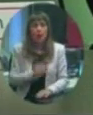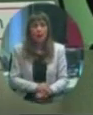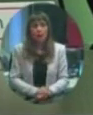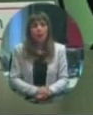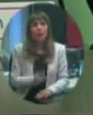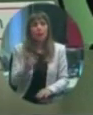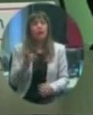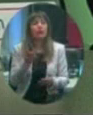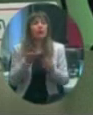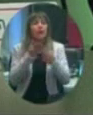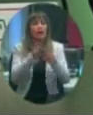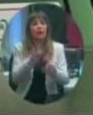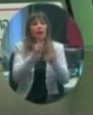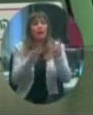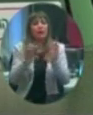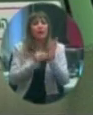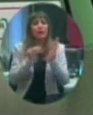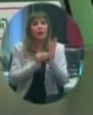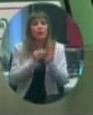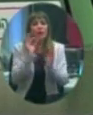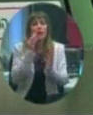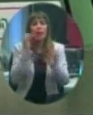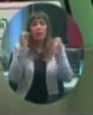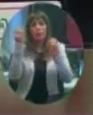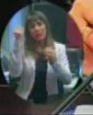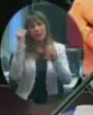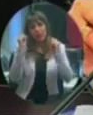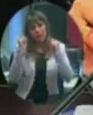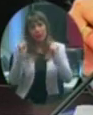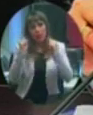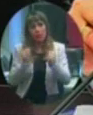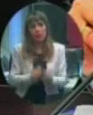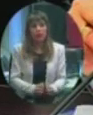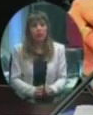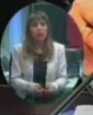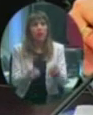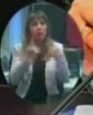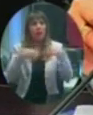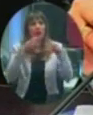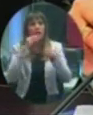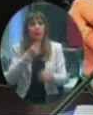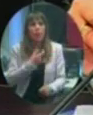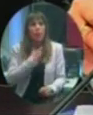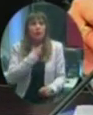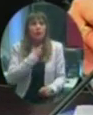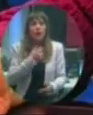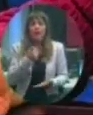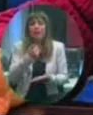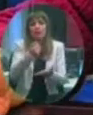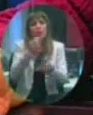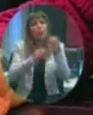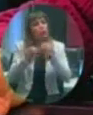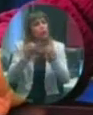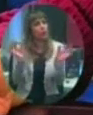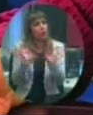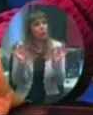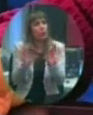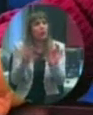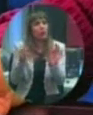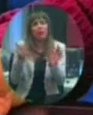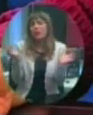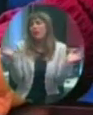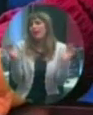לילדים נזקקים בגילאי בתי הספר היסודי. בוועדה עלתה המצוקה של אי תקצוב המועדוניות שנמצאות על סף קריסה.